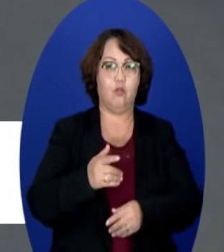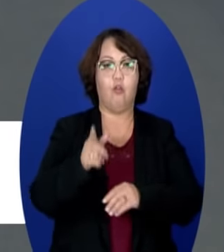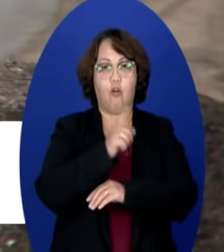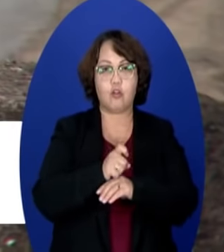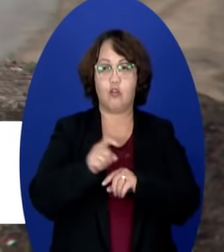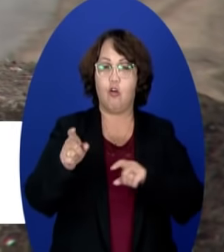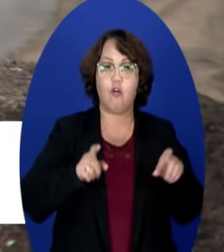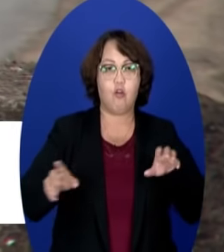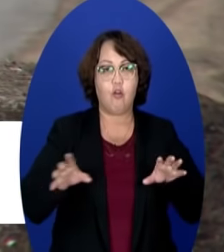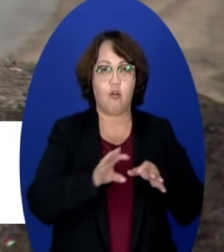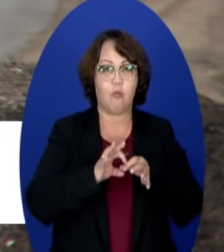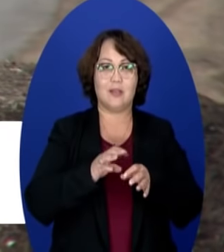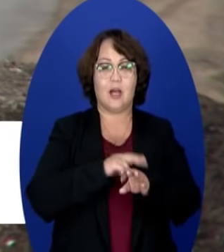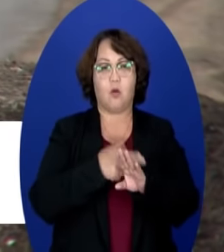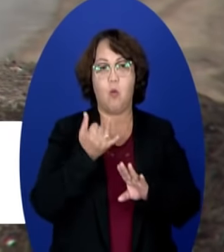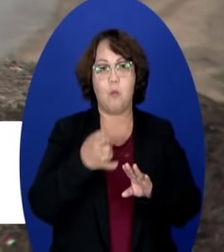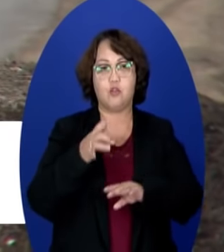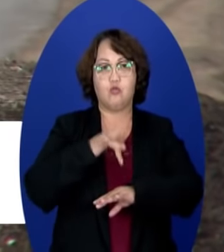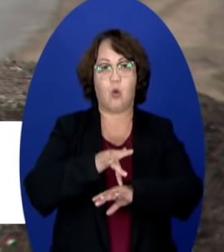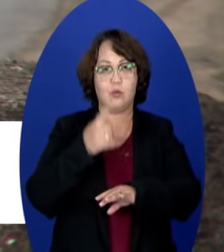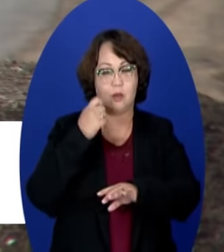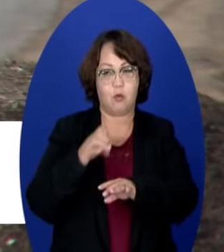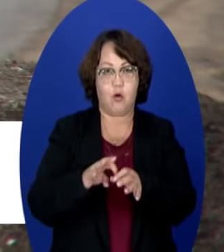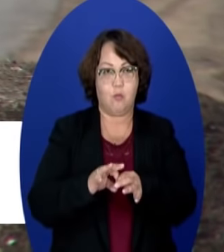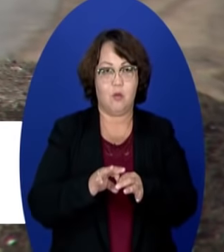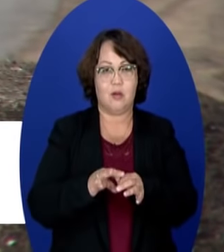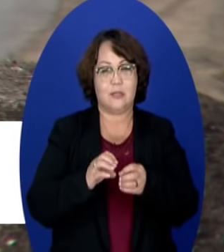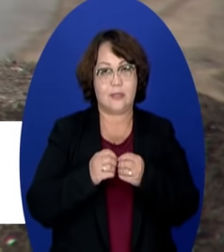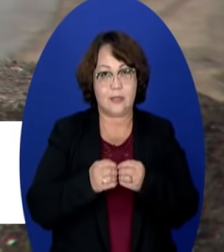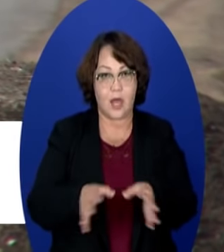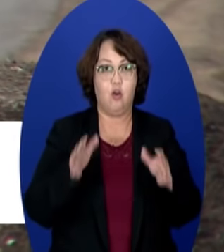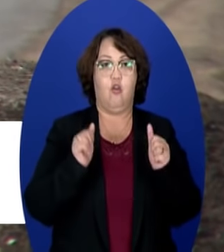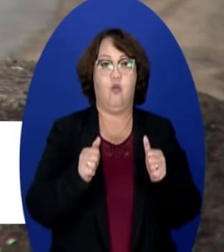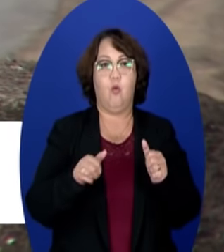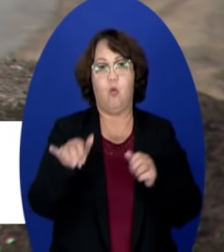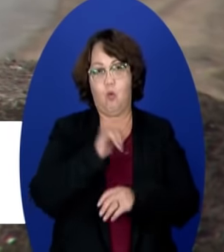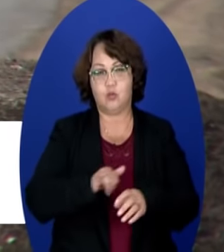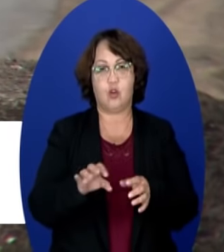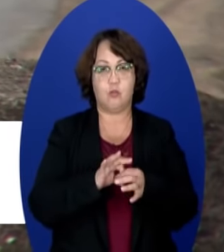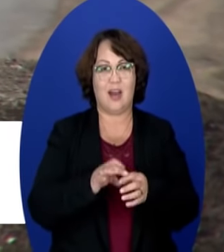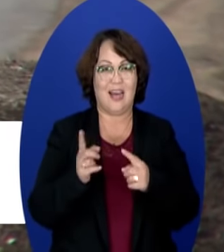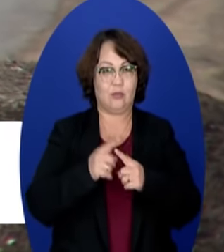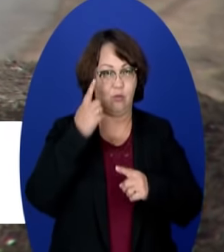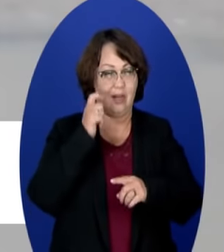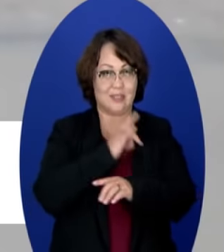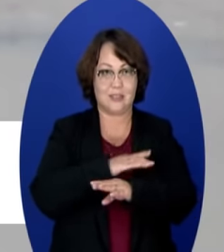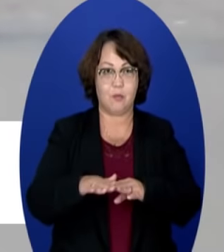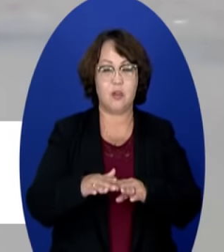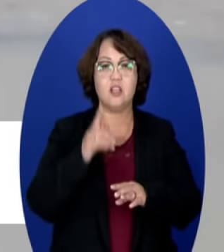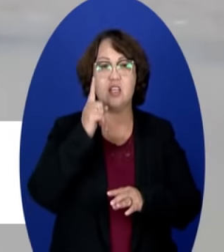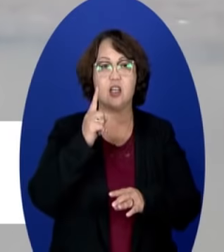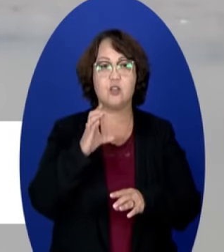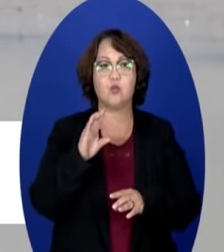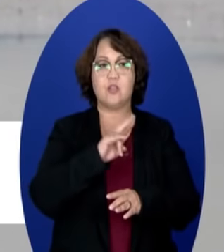буюу зүүн хараагаас Дархан Улаанбаатарын төв зам хүртэлх хатуучилтаа автоцам ашиглалтад орсноор улсын чанартай хатуучилтаа автоцамын нэгдсэн сүлжээнд нэгдэх